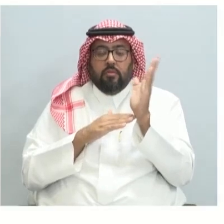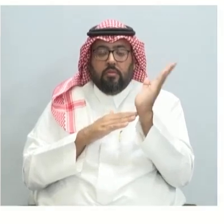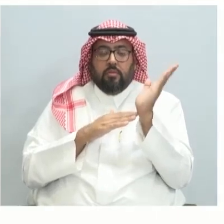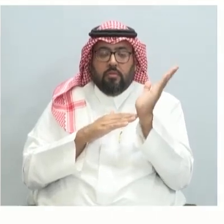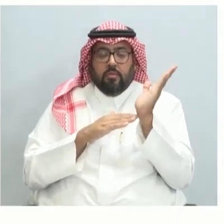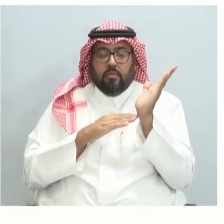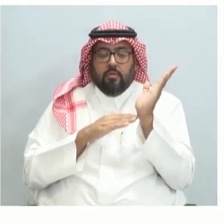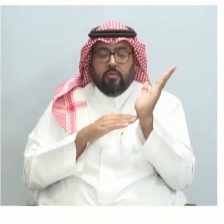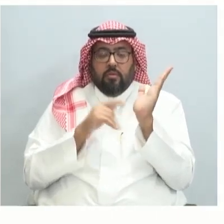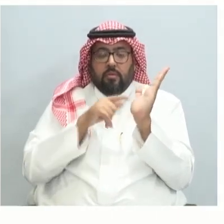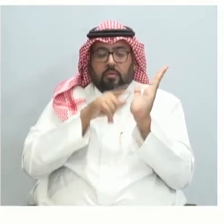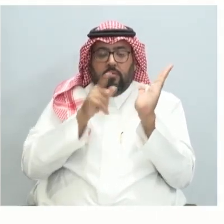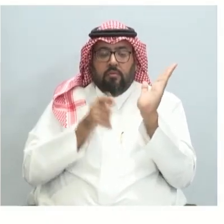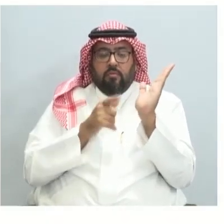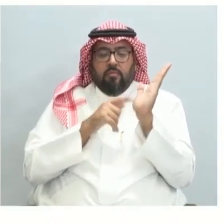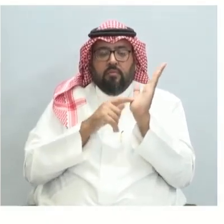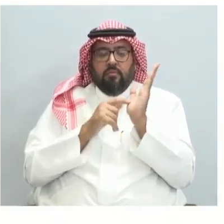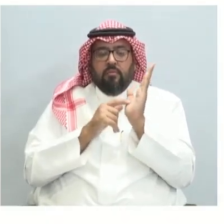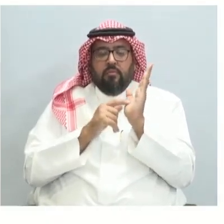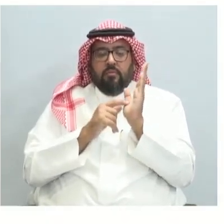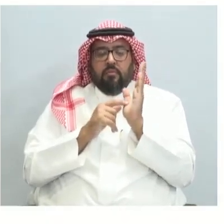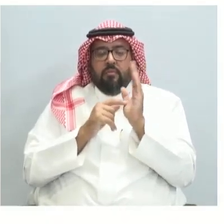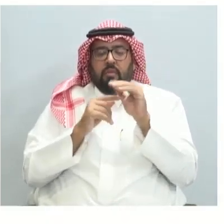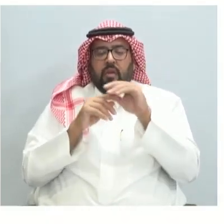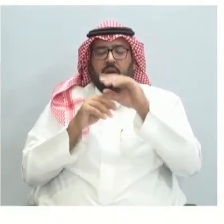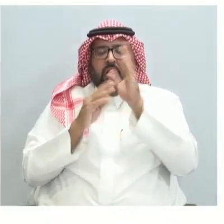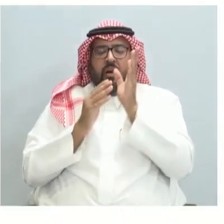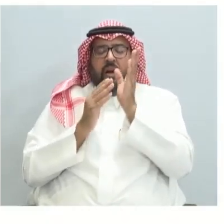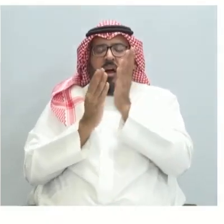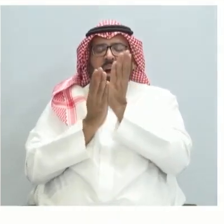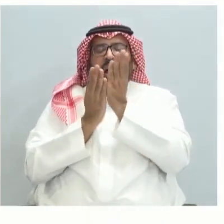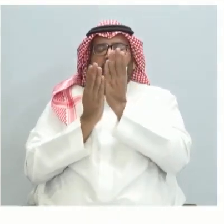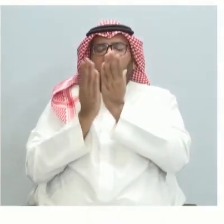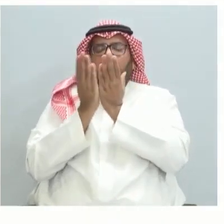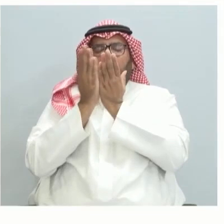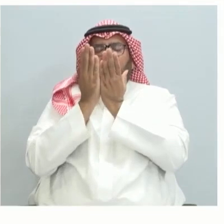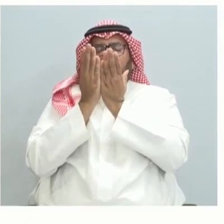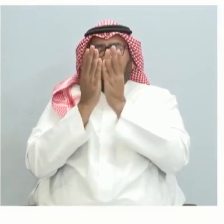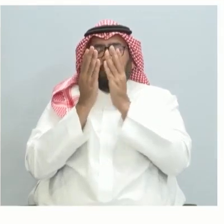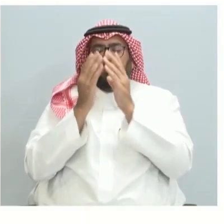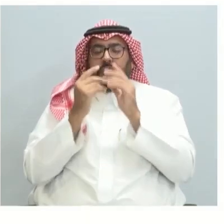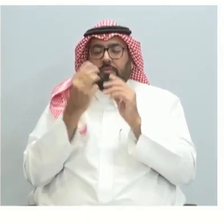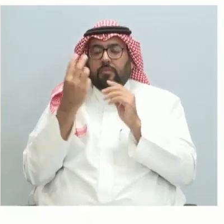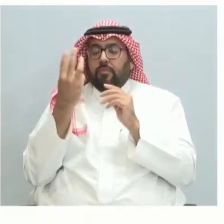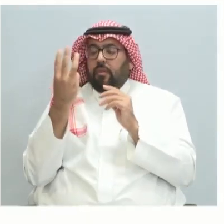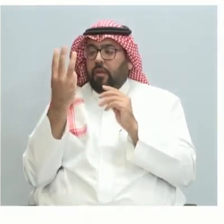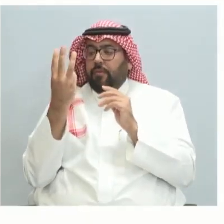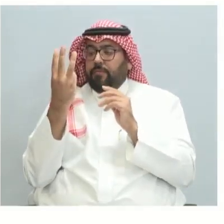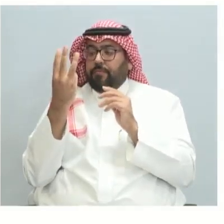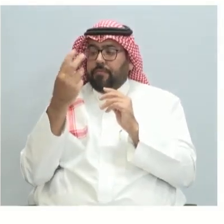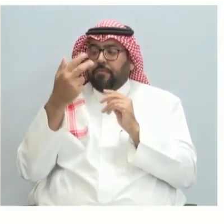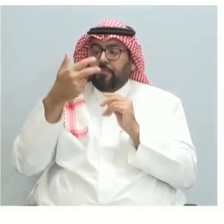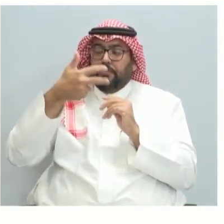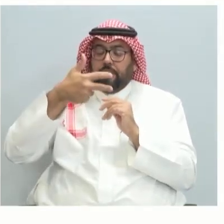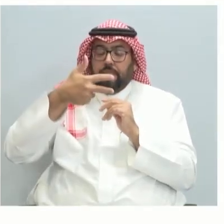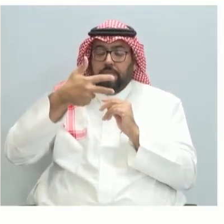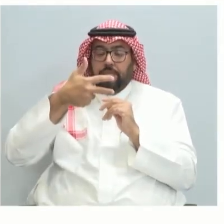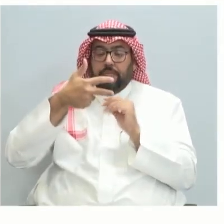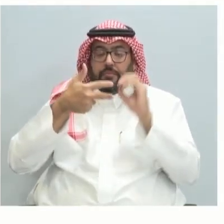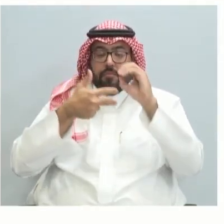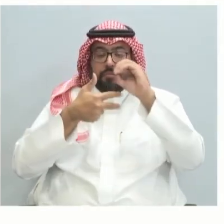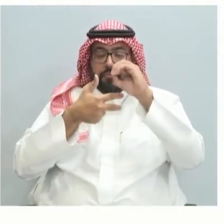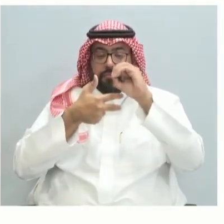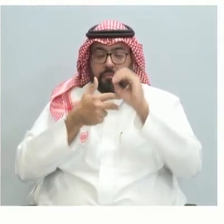بقياس 162 درجه الان الزاويه الثانيه بقياس 83 درجه هنا تقريبا هذه هي الزاويه